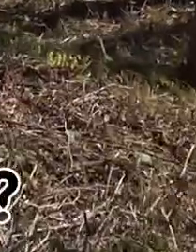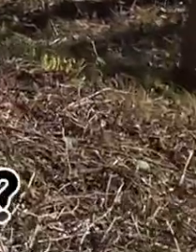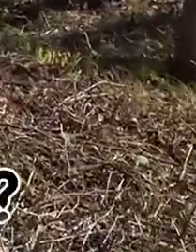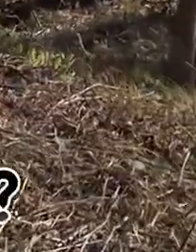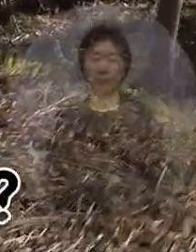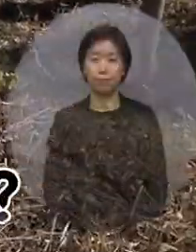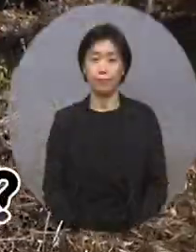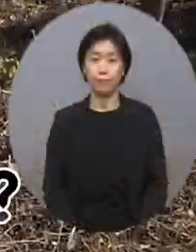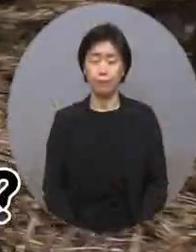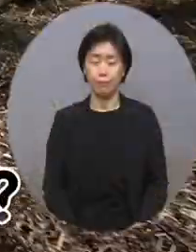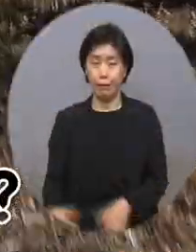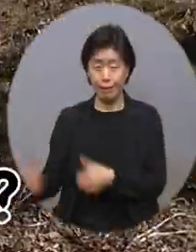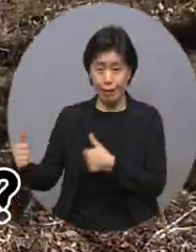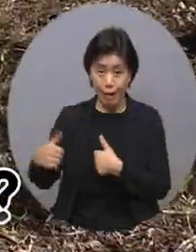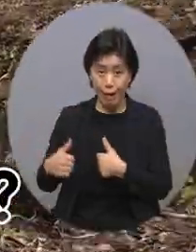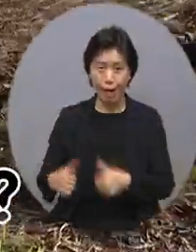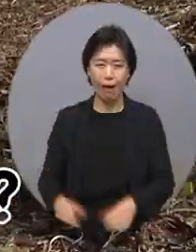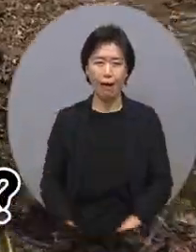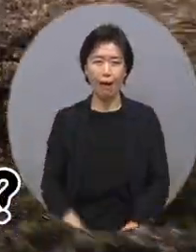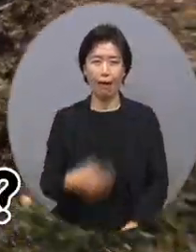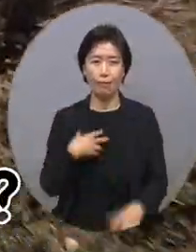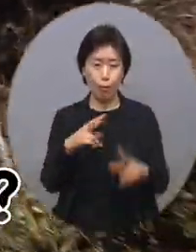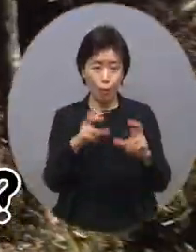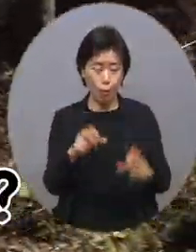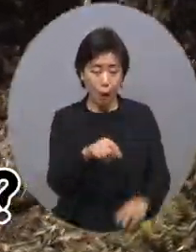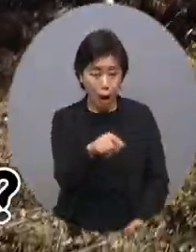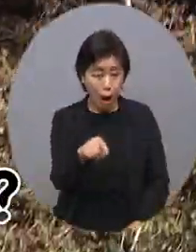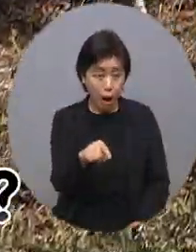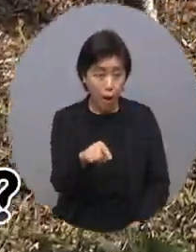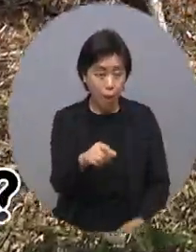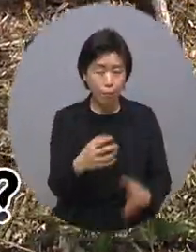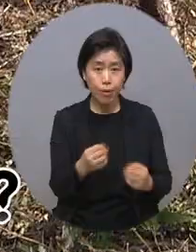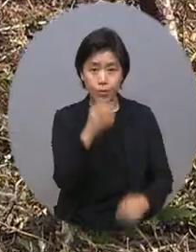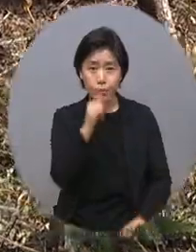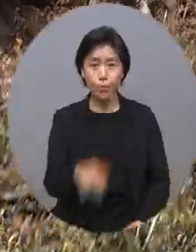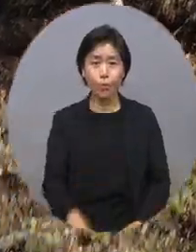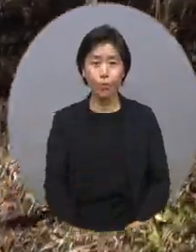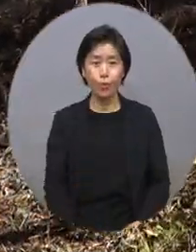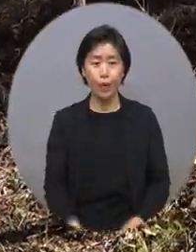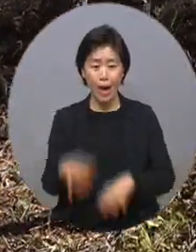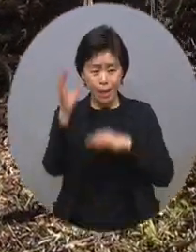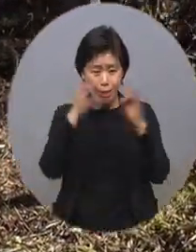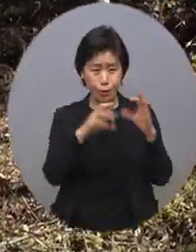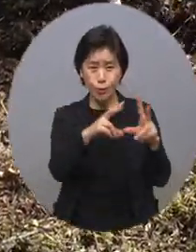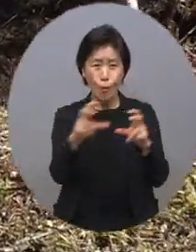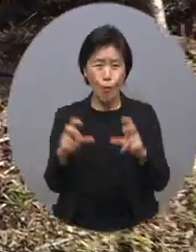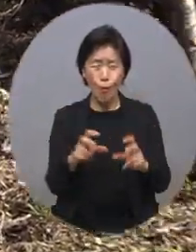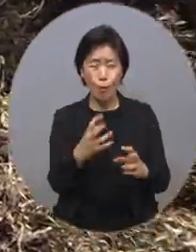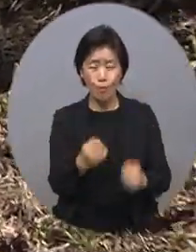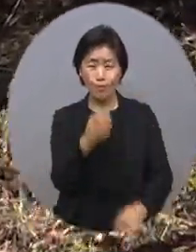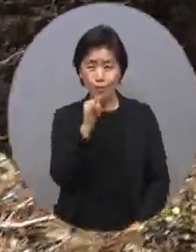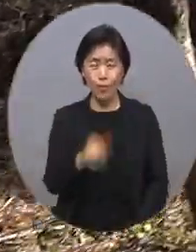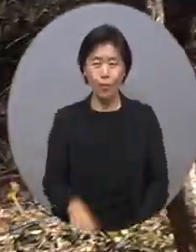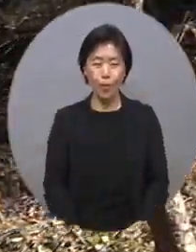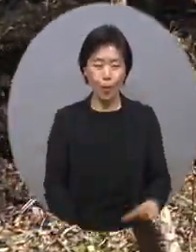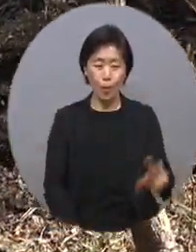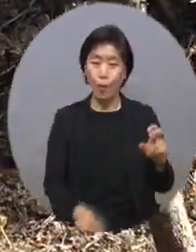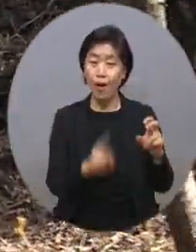아이고 따라오셨어요 어 이게 공이 왜 이렇게 많아 공짜공들 500원